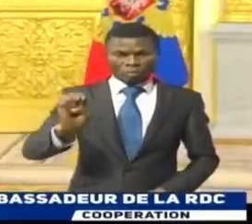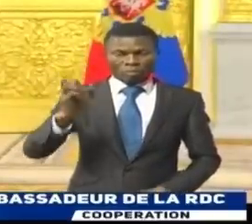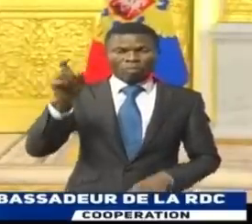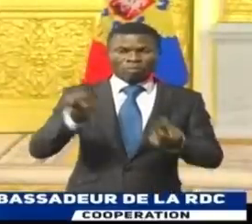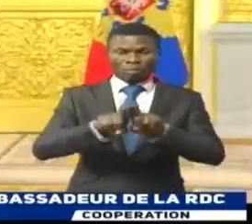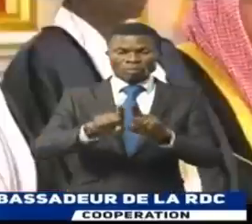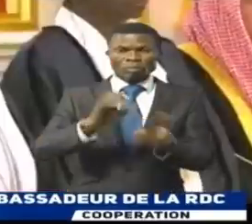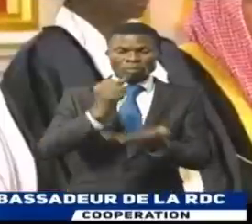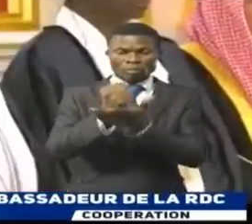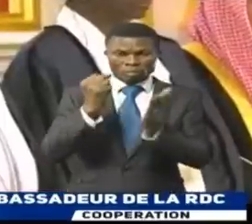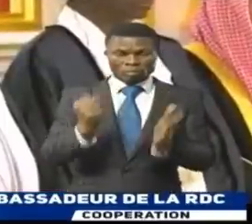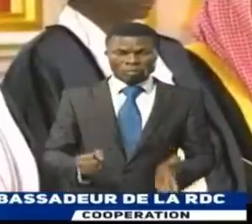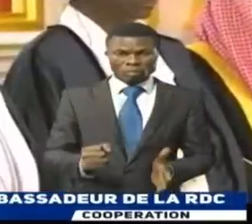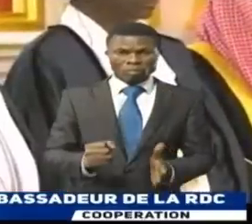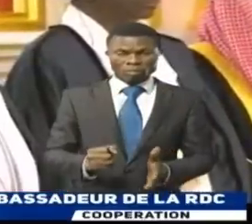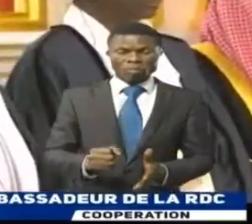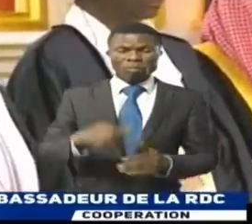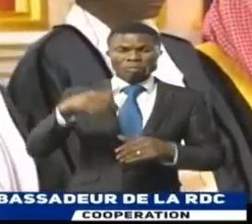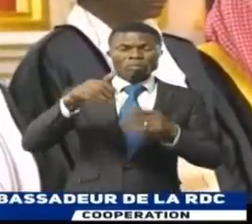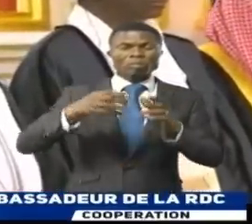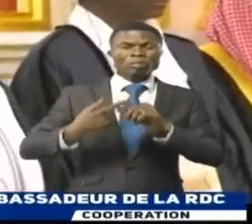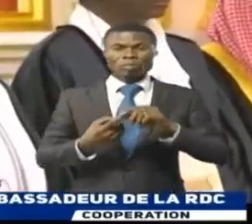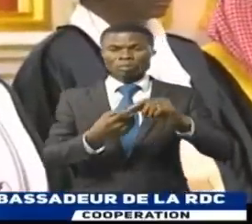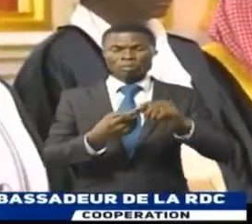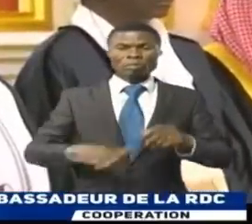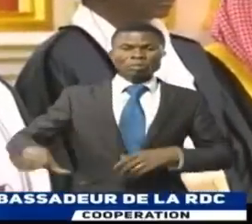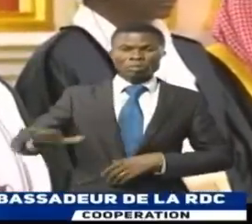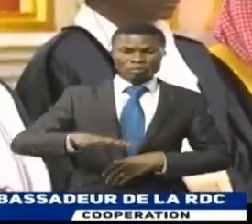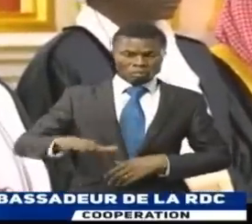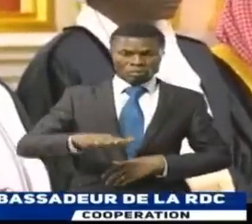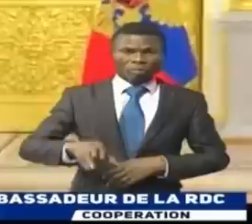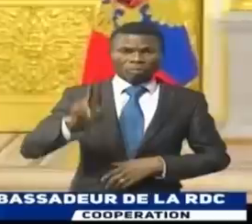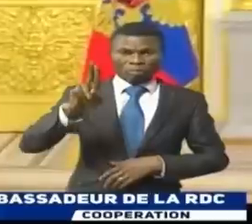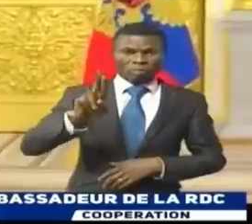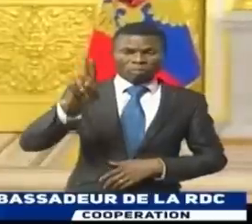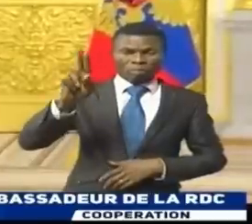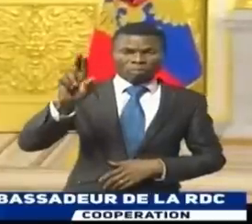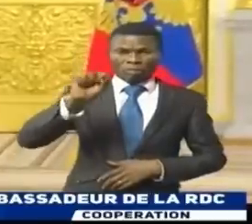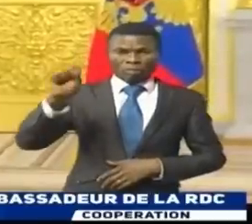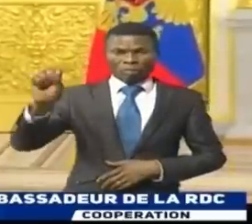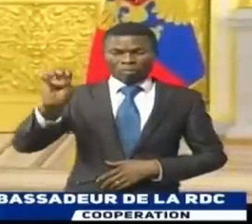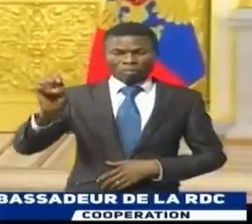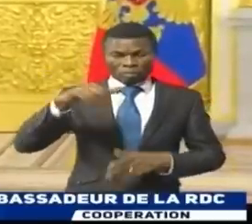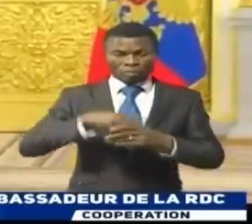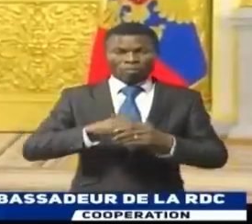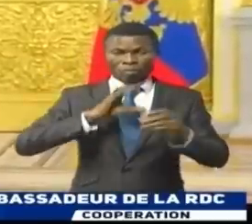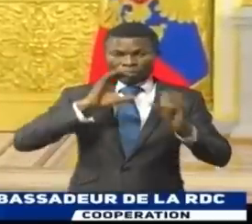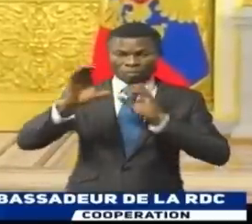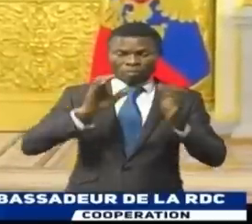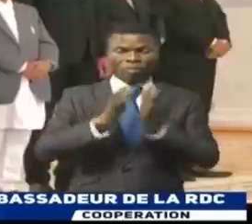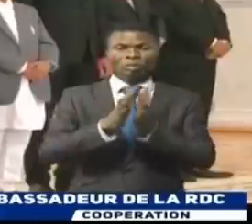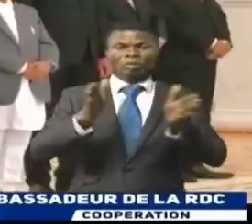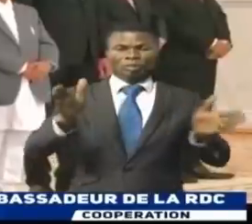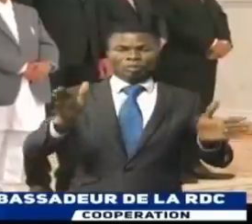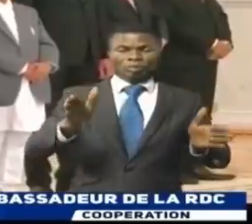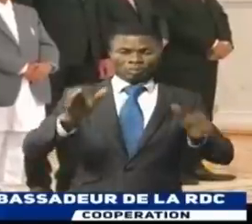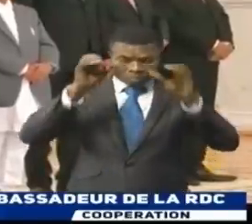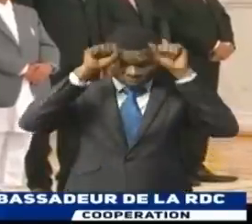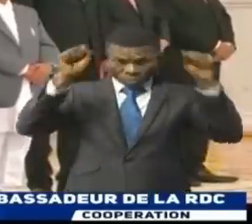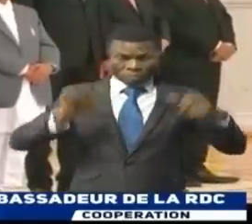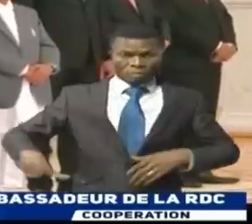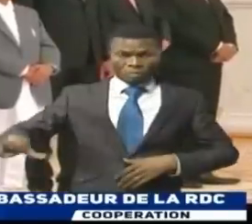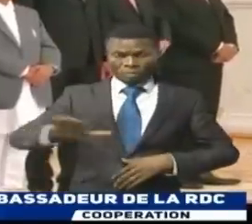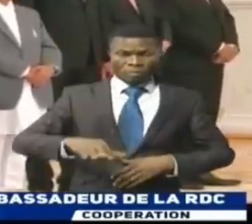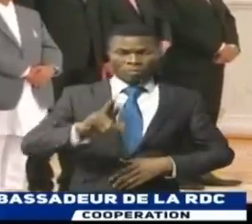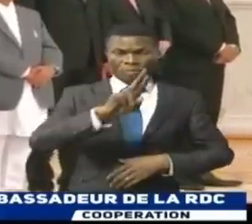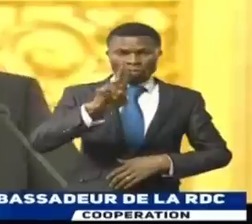ambassadeur plénipotentiaire et extraordinaire au pays de Vladimir Poutine. Dans cette communication générale, le chef de l'État russe